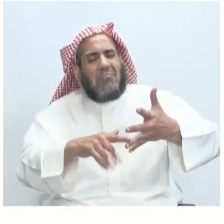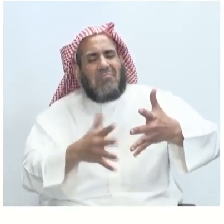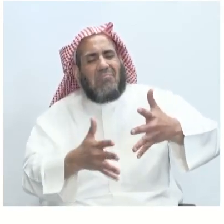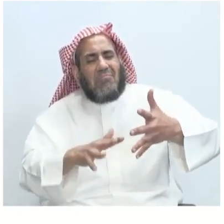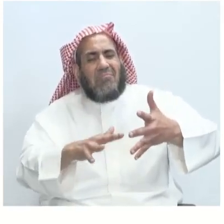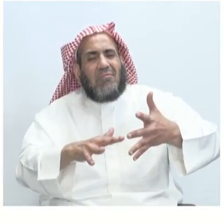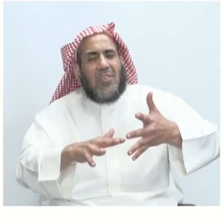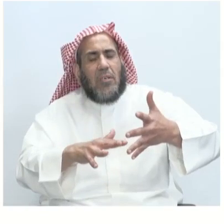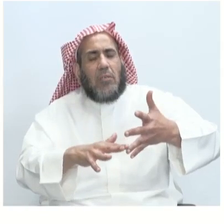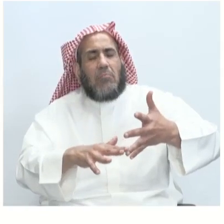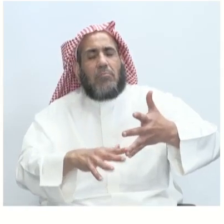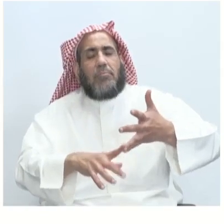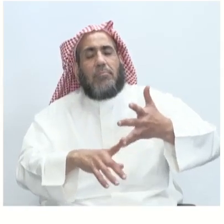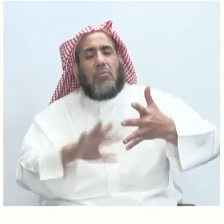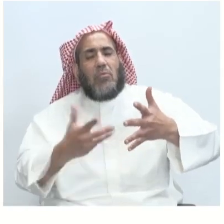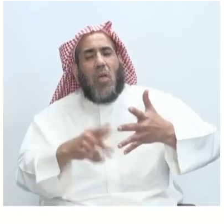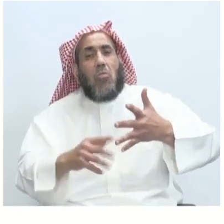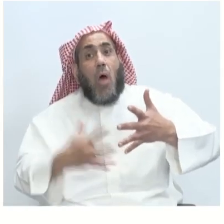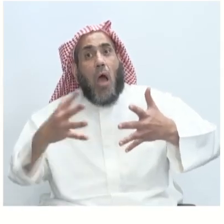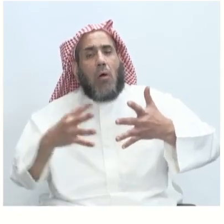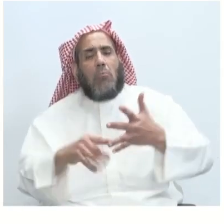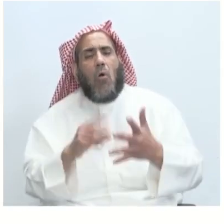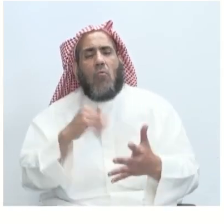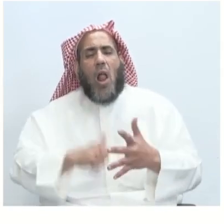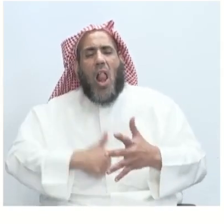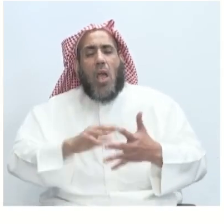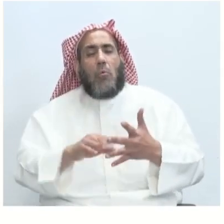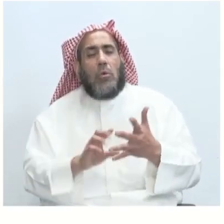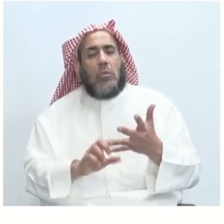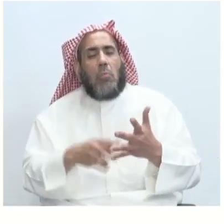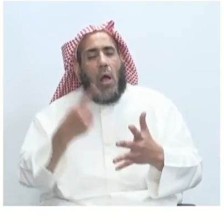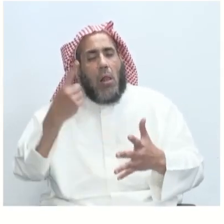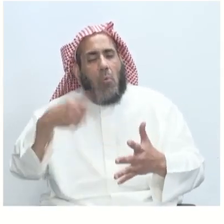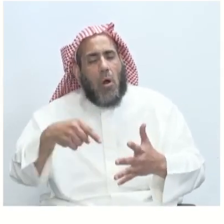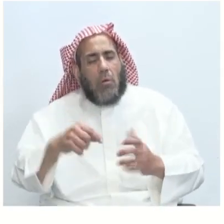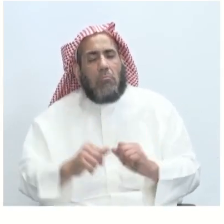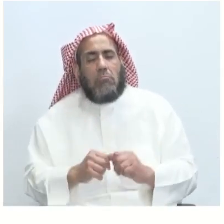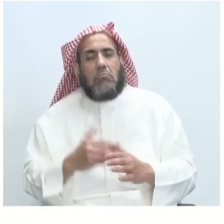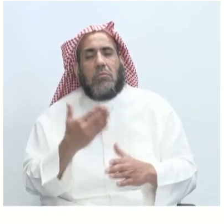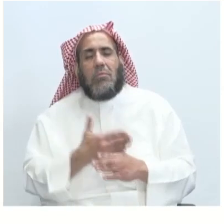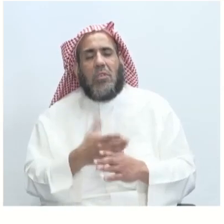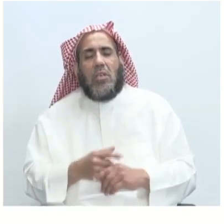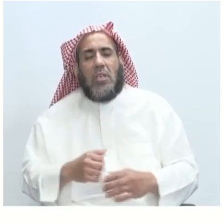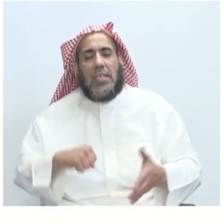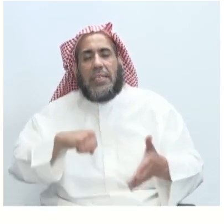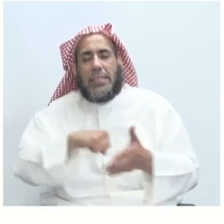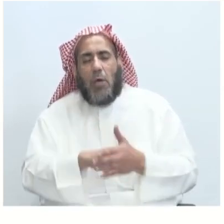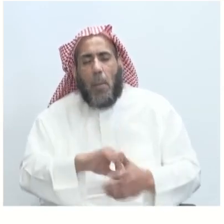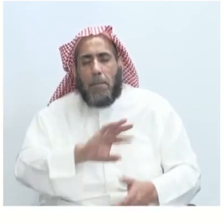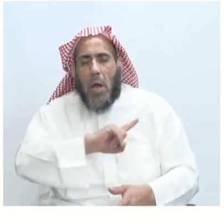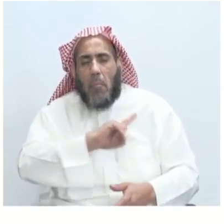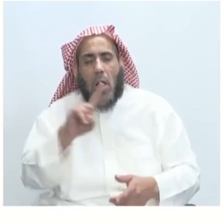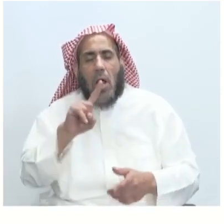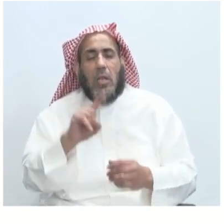لا قد تكون ابنائي وبنات الطلاب ثائره فلا ينبغي اتباع المحرم من اجل اشباعها مهما